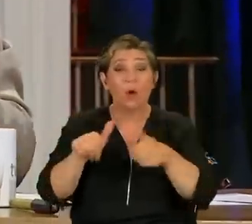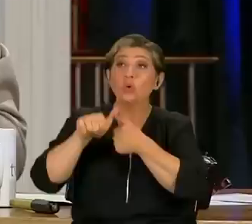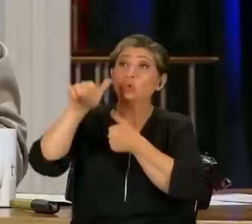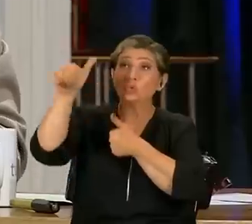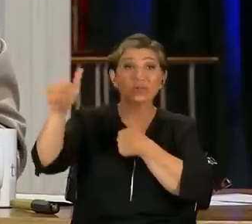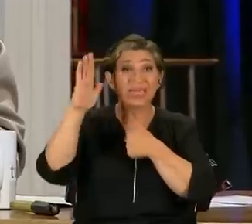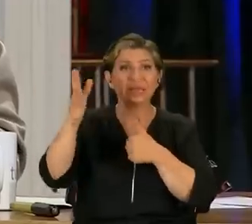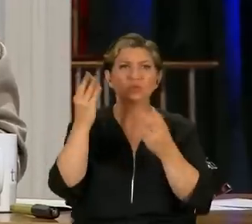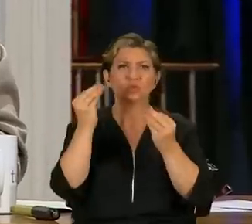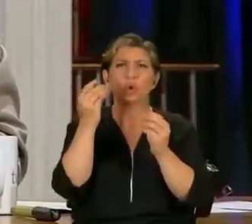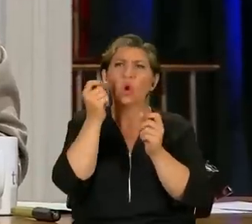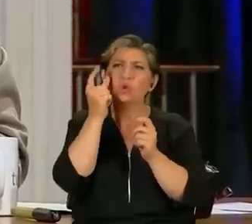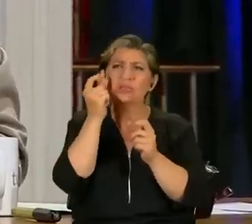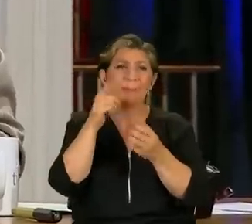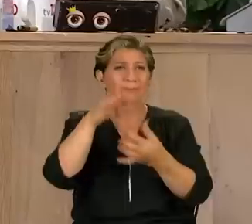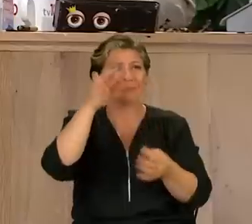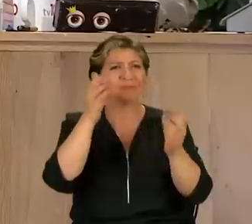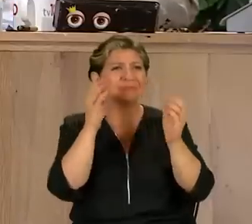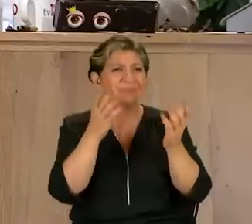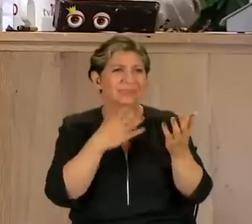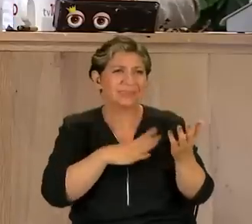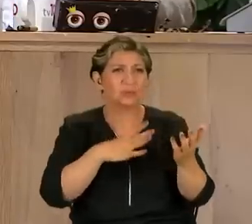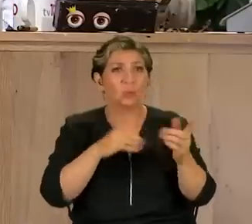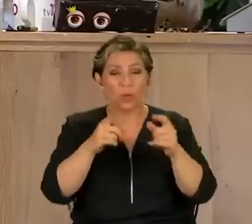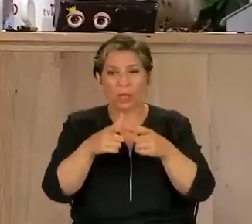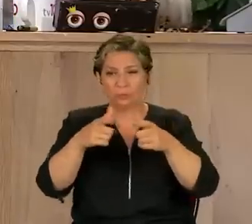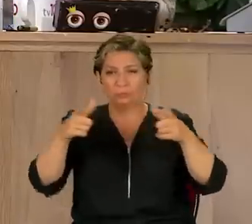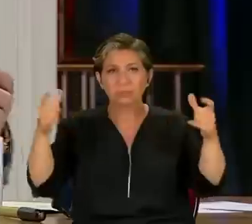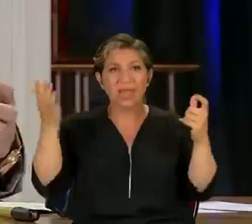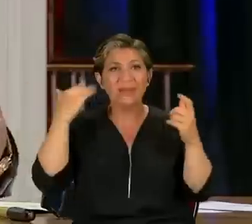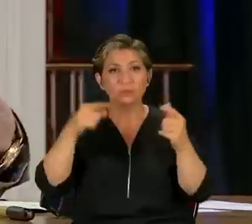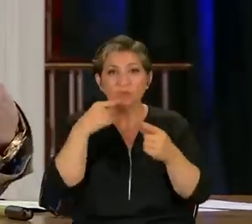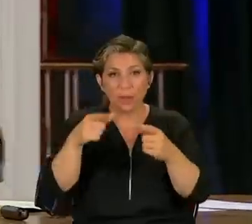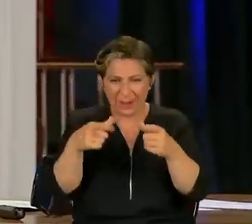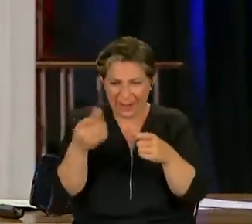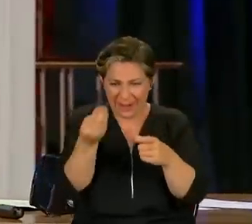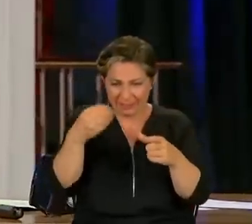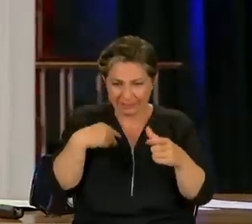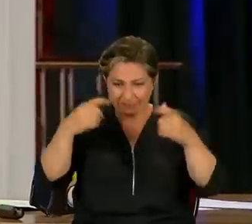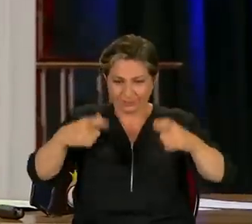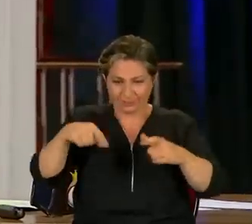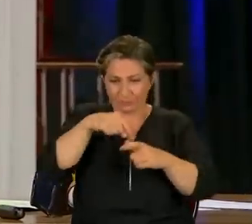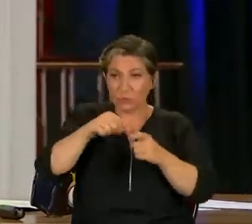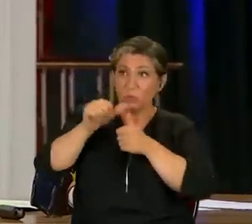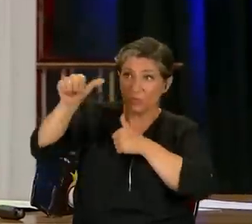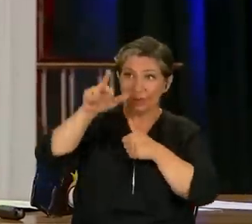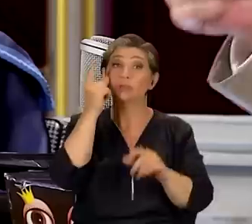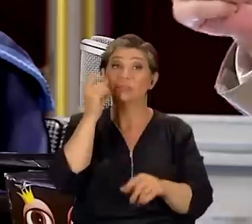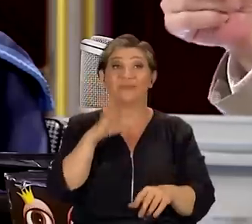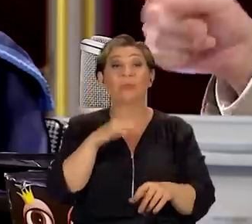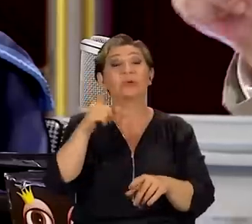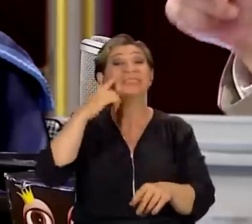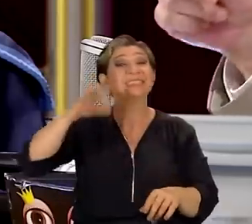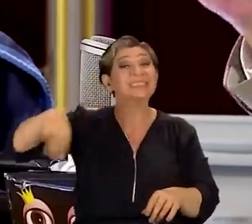uzağa gidenler çok insan özlemiyle yaşıyor. Şimdi gittikçe bu açıldı. Eskiden bu söylediğim yerler uzak gibi geliyordu.